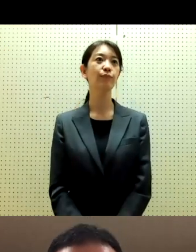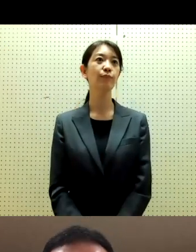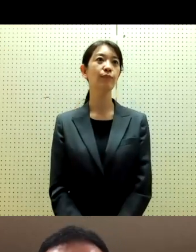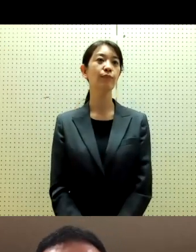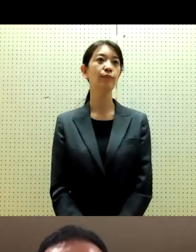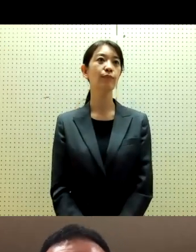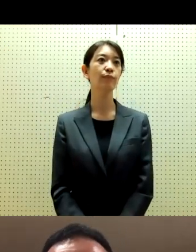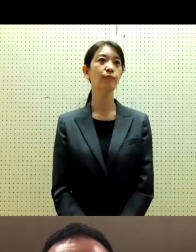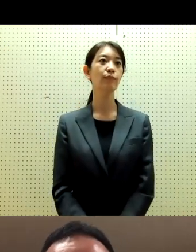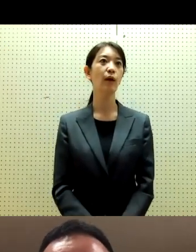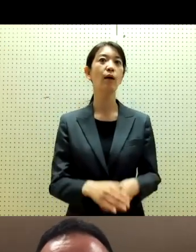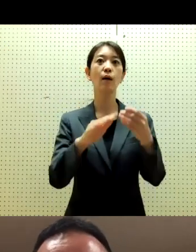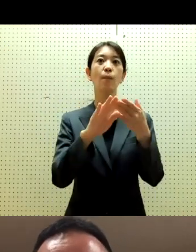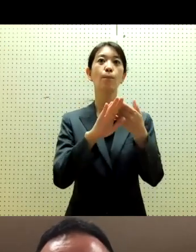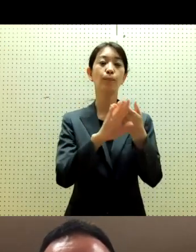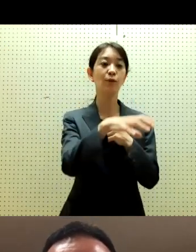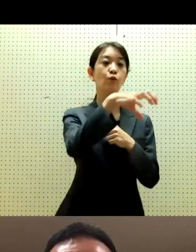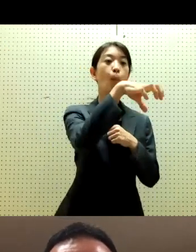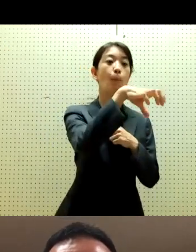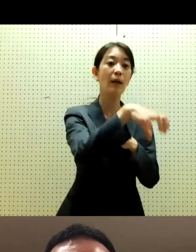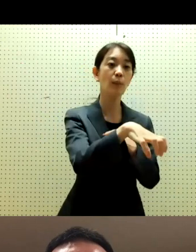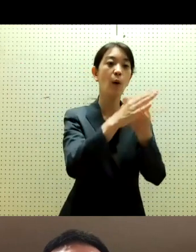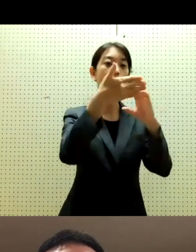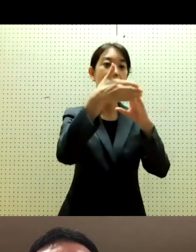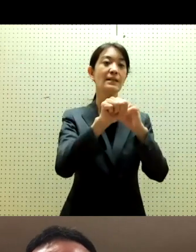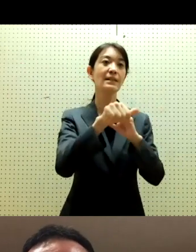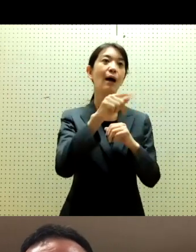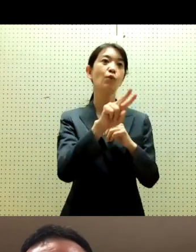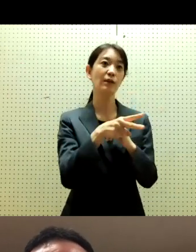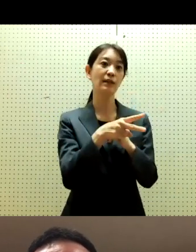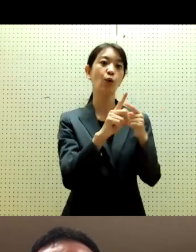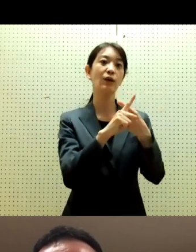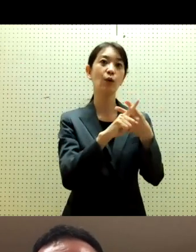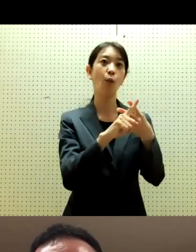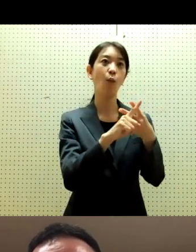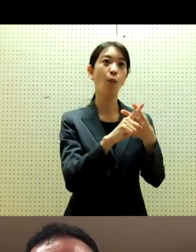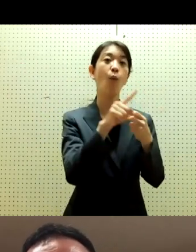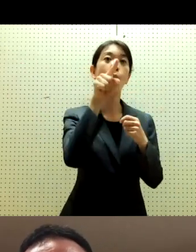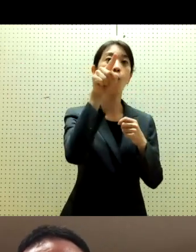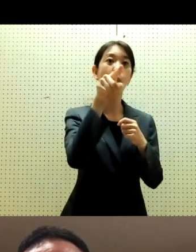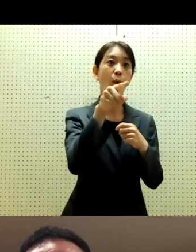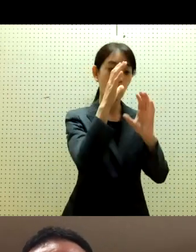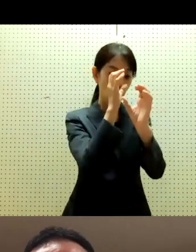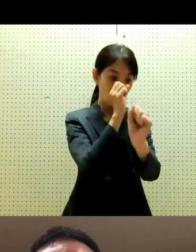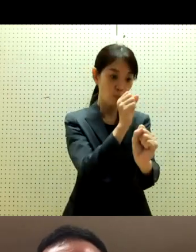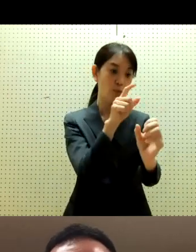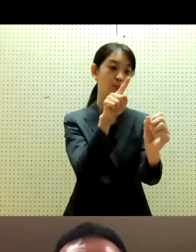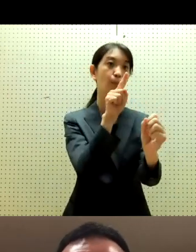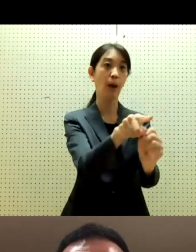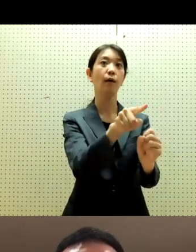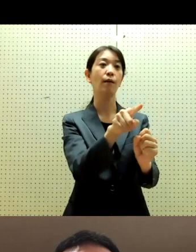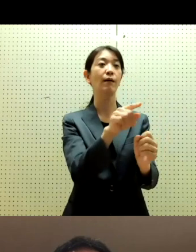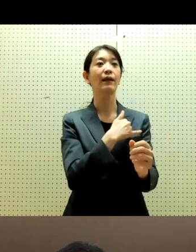また別の場面では写真アプリの機能によって写真にこのように注目点をつけました。